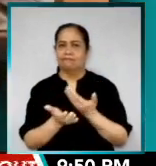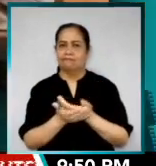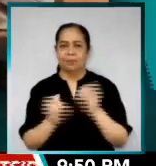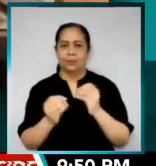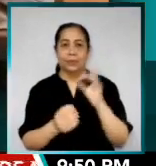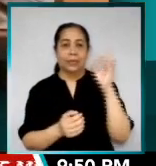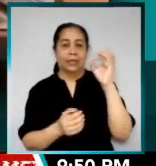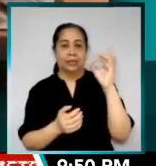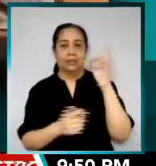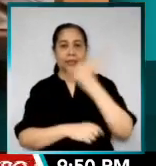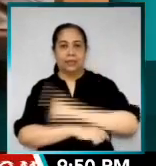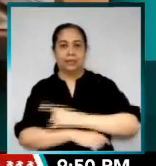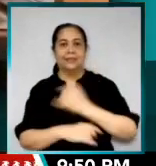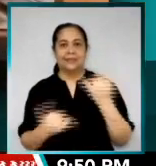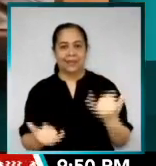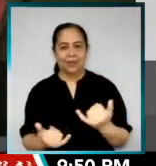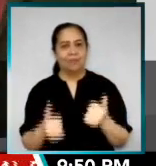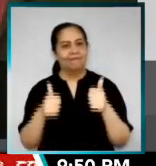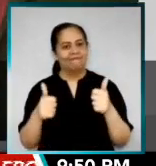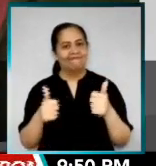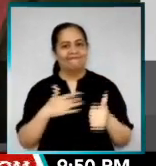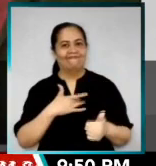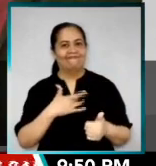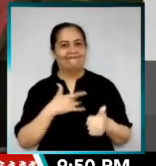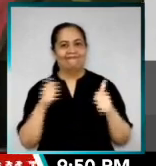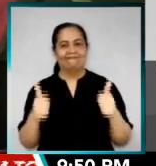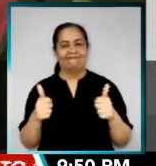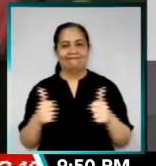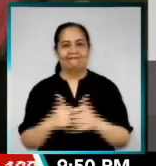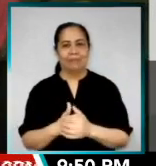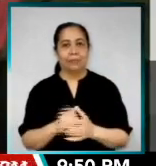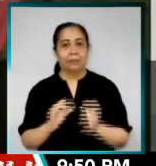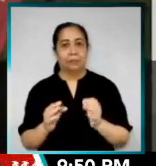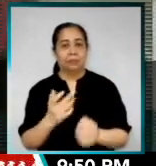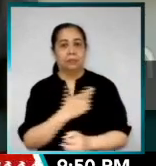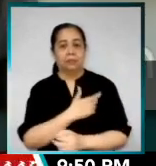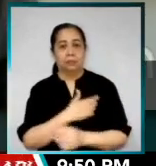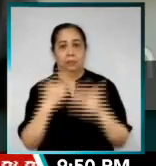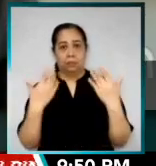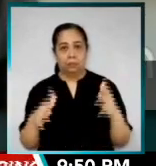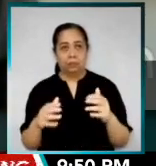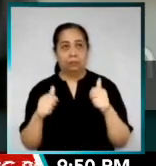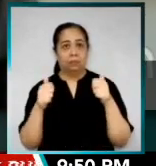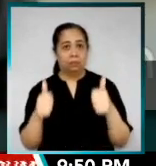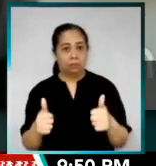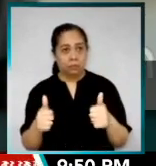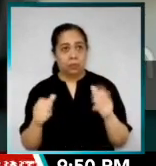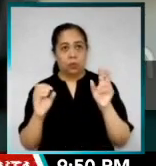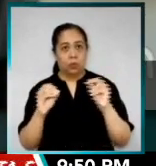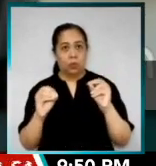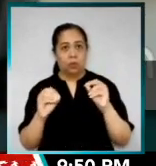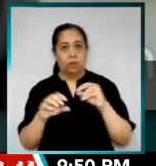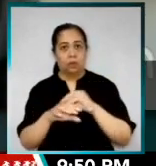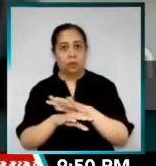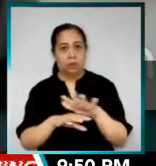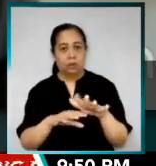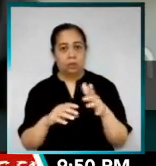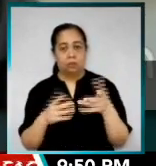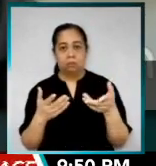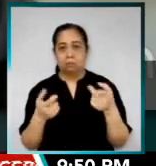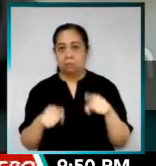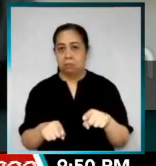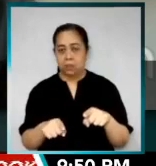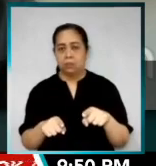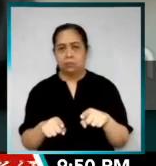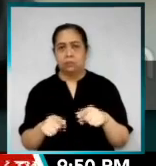ngayon. Mabuti naman po. Kung nabakunakan na sila tapos okay at walang naging adverse event, then of course they will